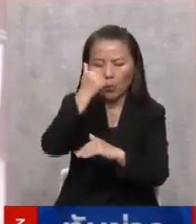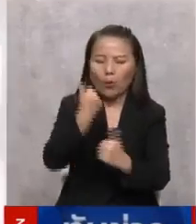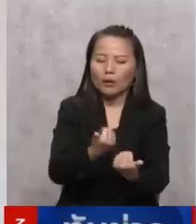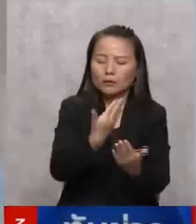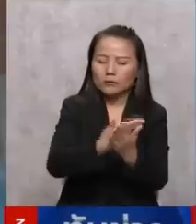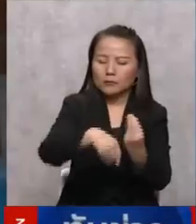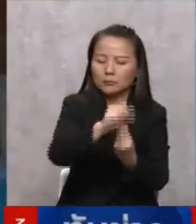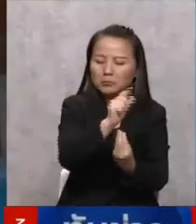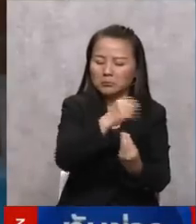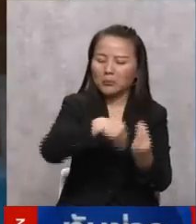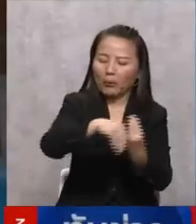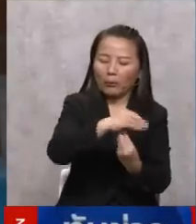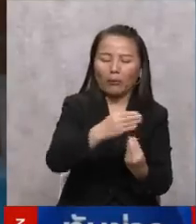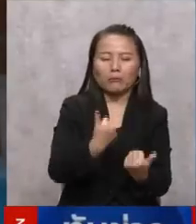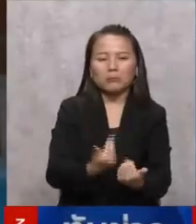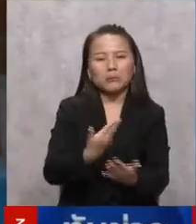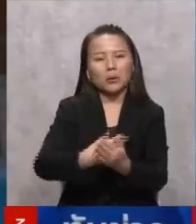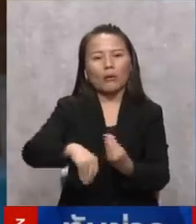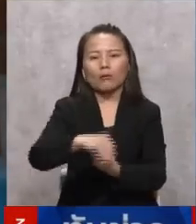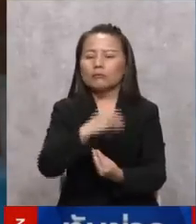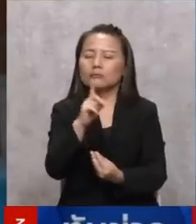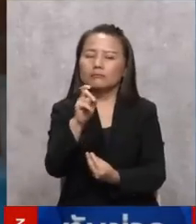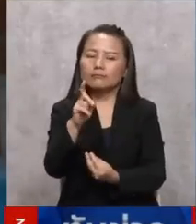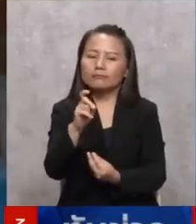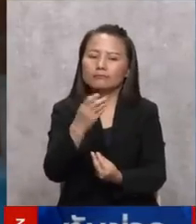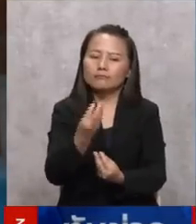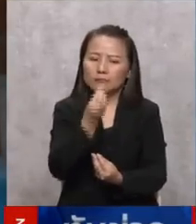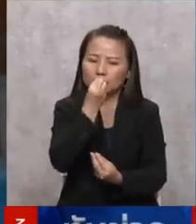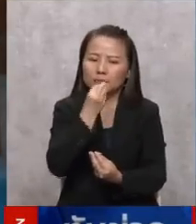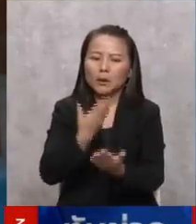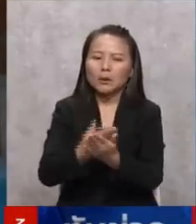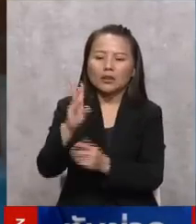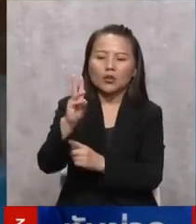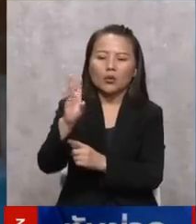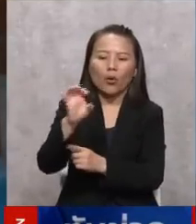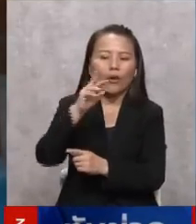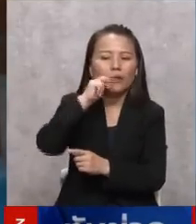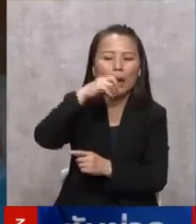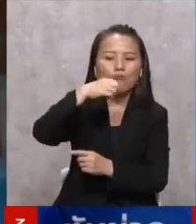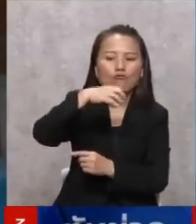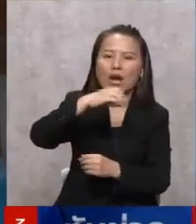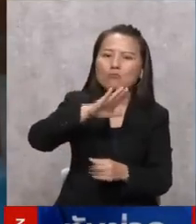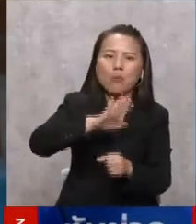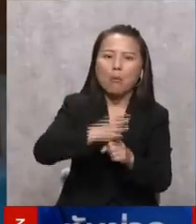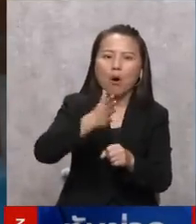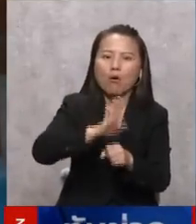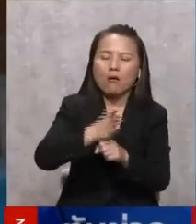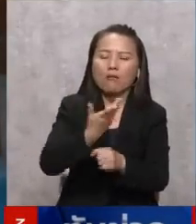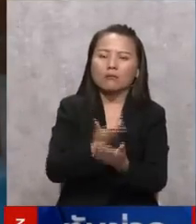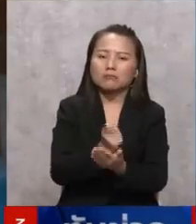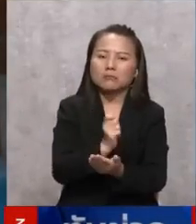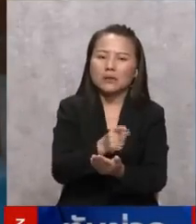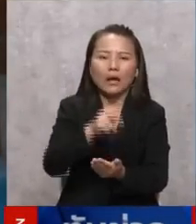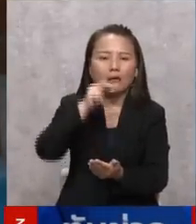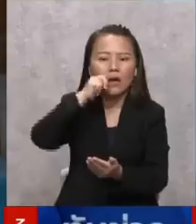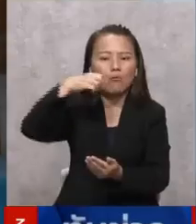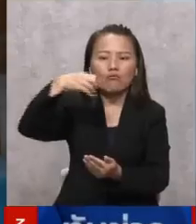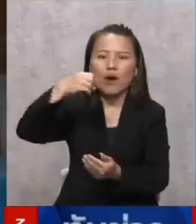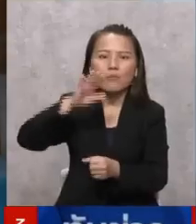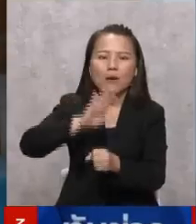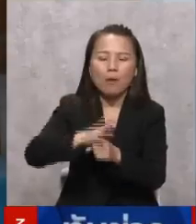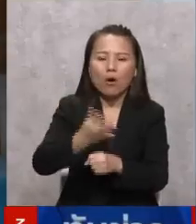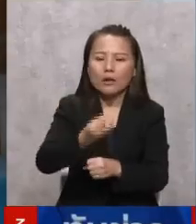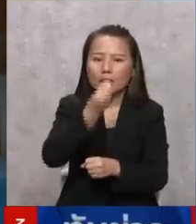ในปัจจุบัน ไม่เพียงพอ600นี่ค่าน้ำค่าไฟก็ยังไม่ได้เลย